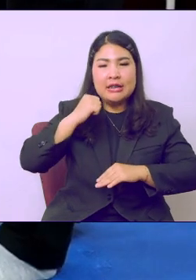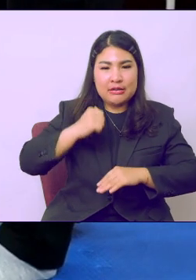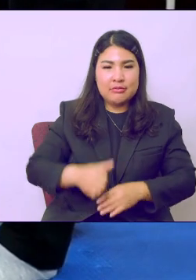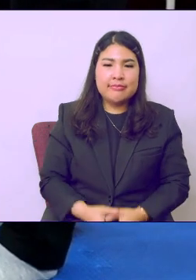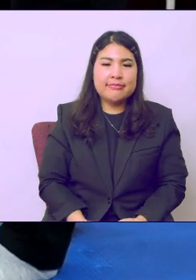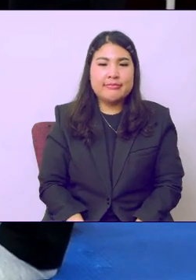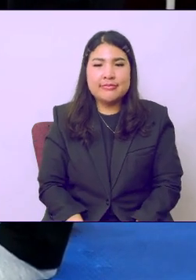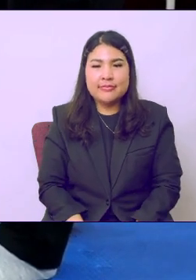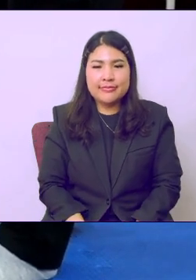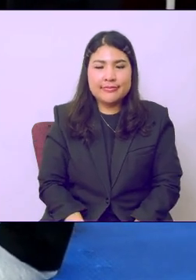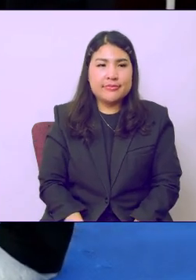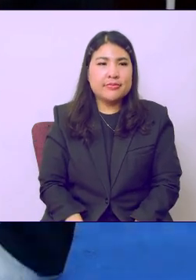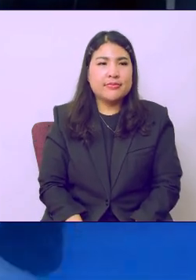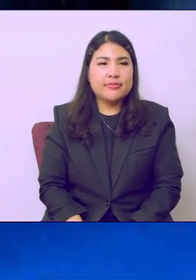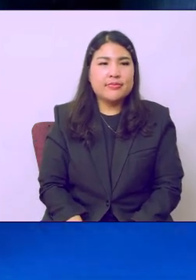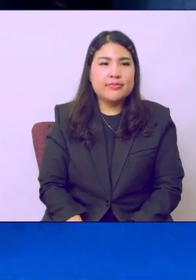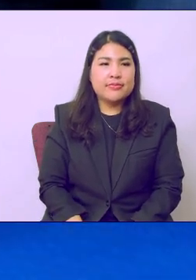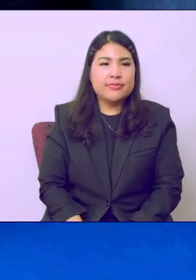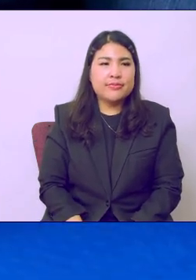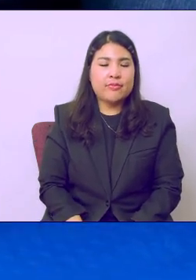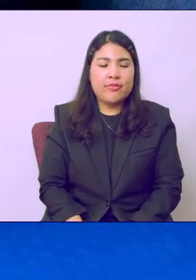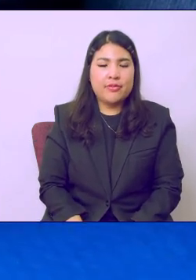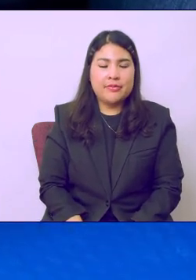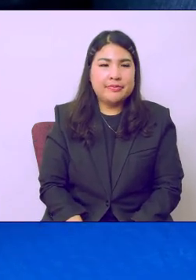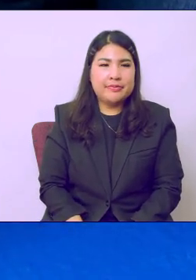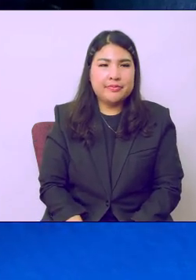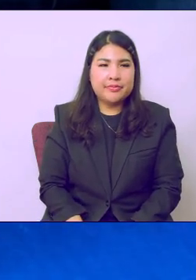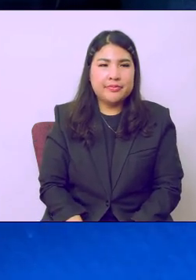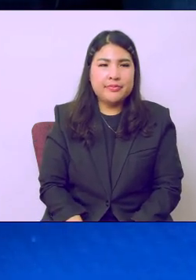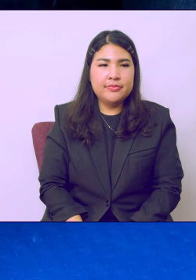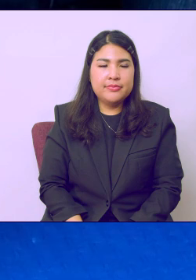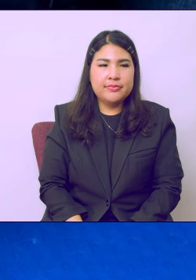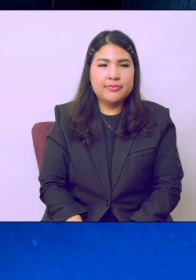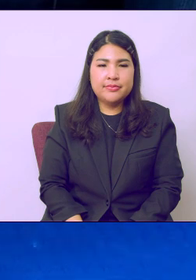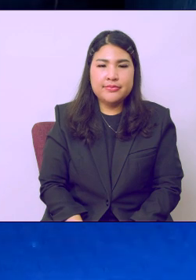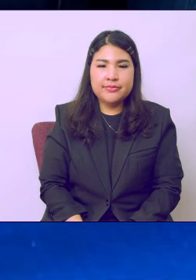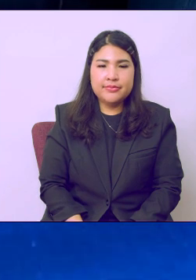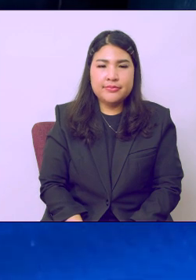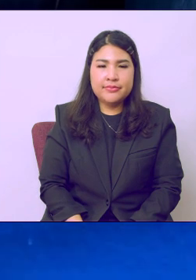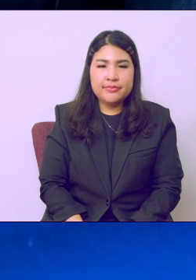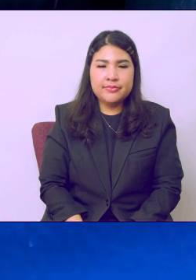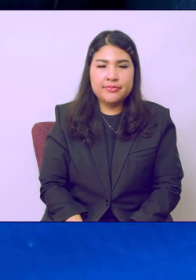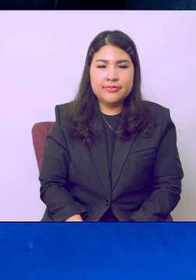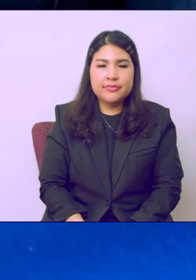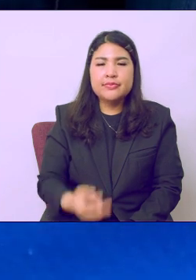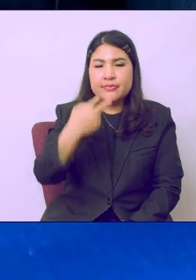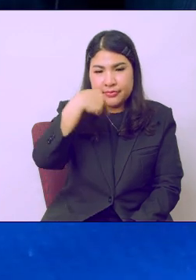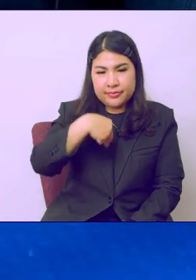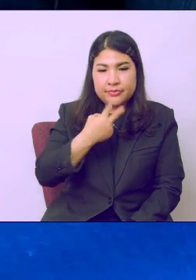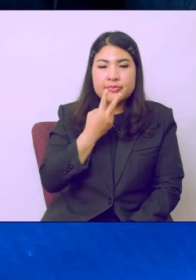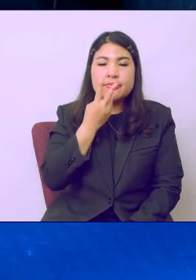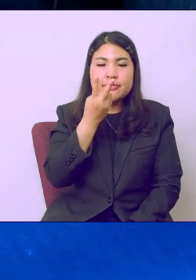หมุนออกเหมือนเดิมหายใจเข้าครับอ่าจับที่ค้อเท้านะครับปรับเท้าตรงๆนะครับปรับเท้าตรงๆหายใจออกครับหมุน